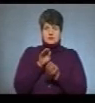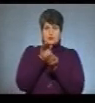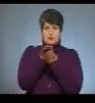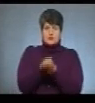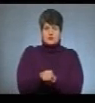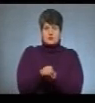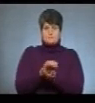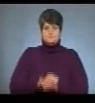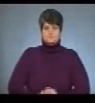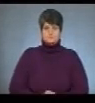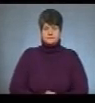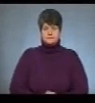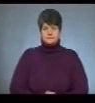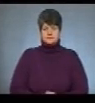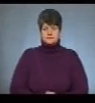могилу.